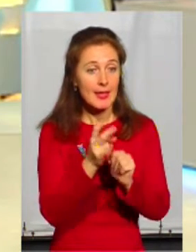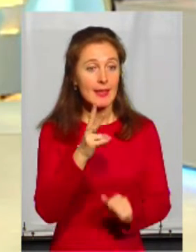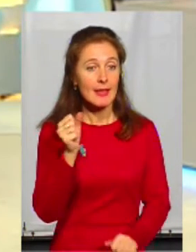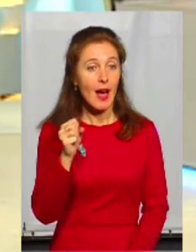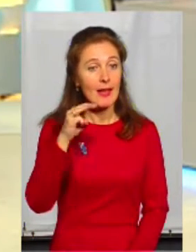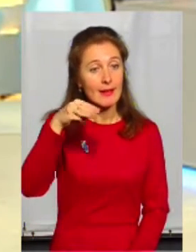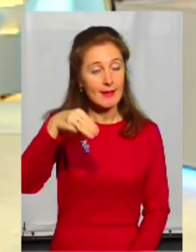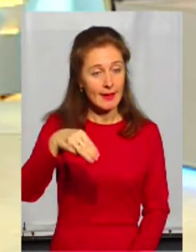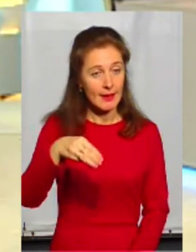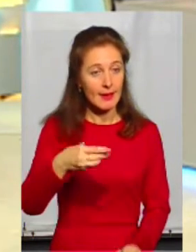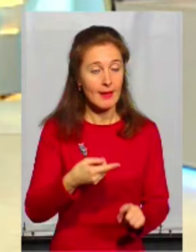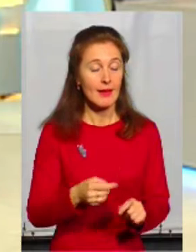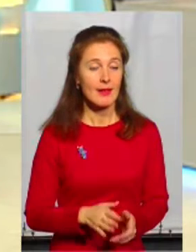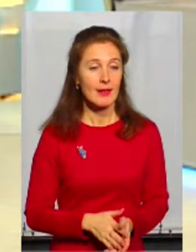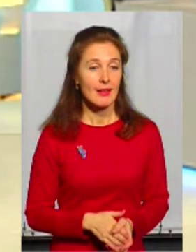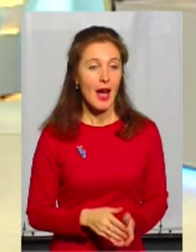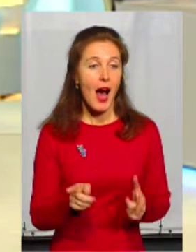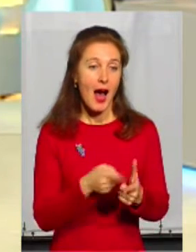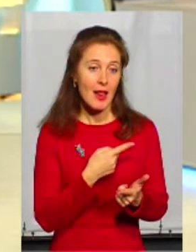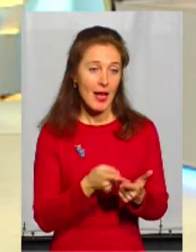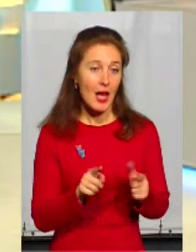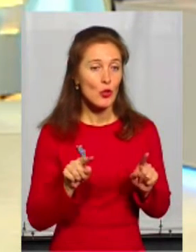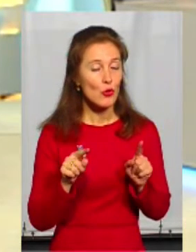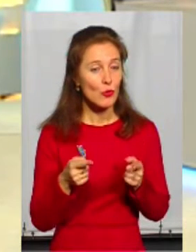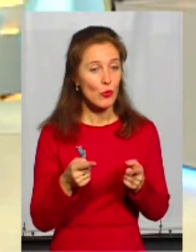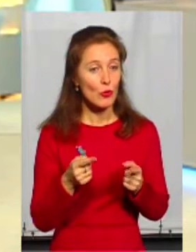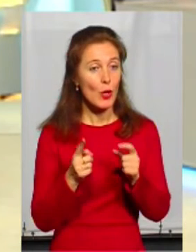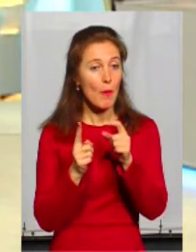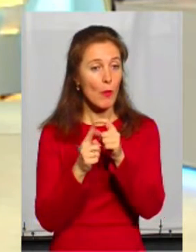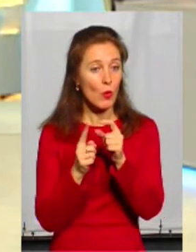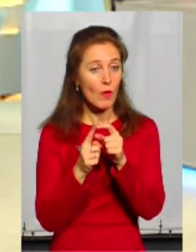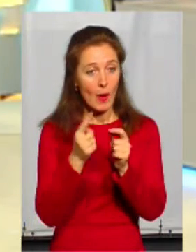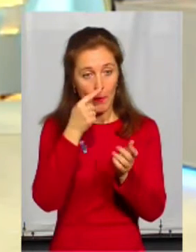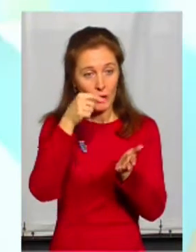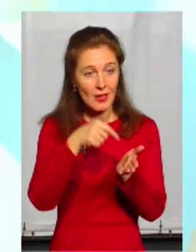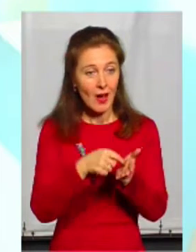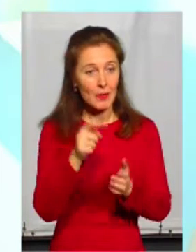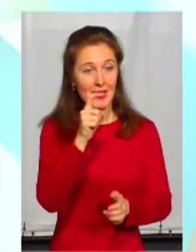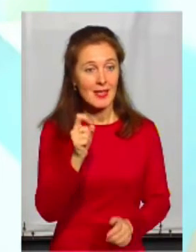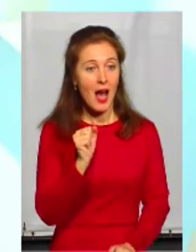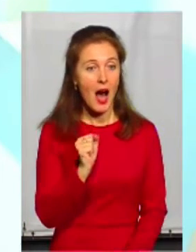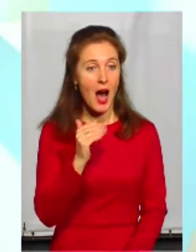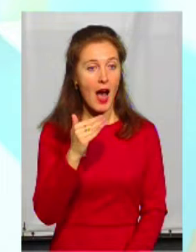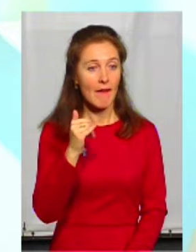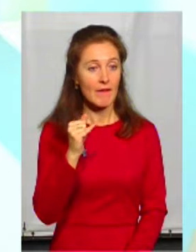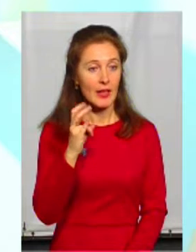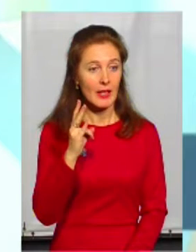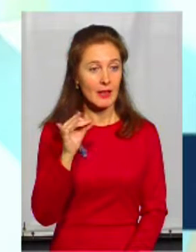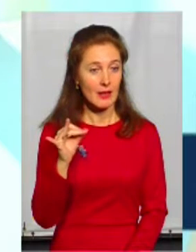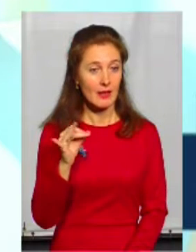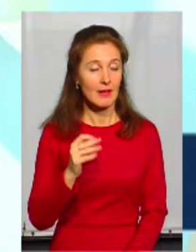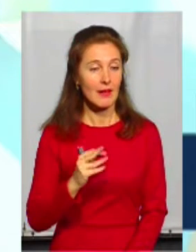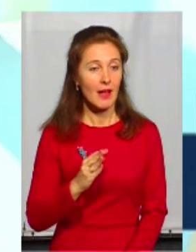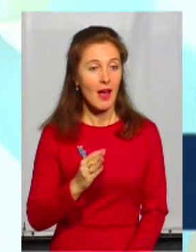не передавалася ніколи «ф». Угу. Але от чомусь вона потрапила саме з Афіни, так, там,